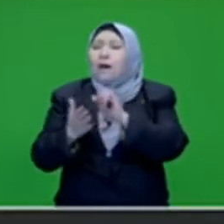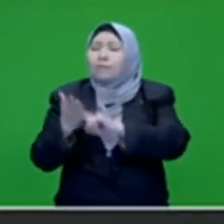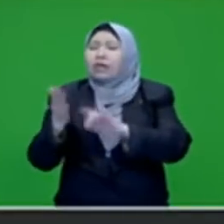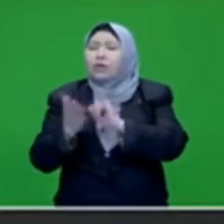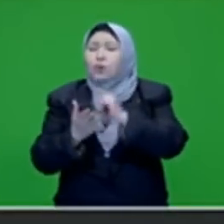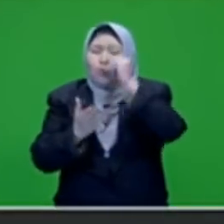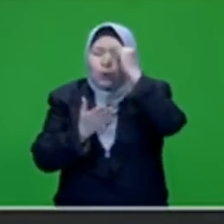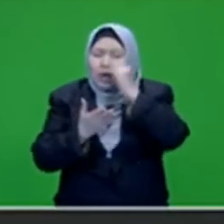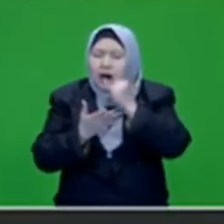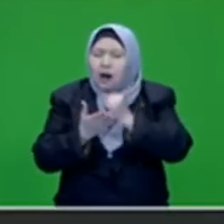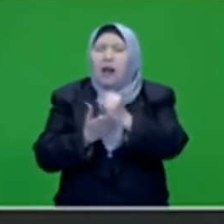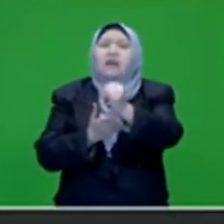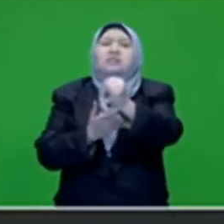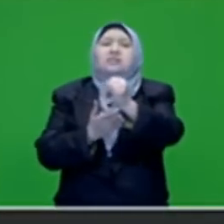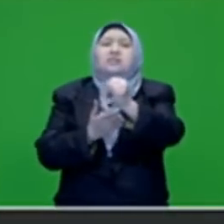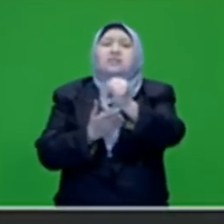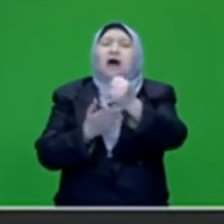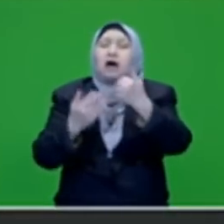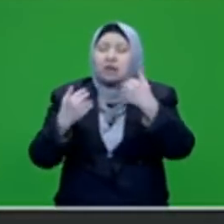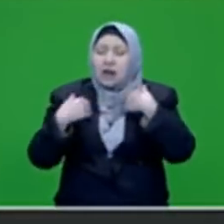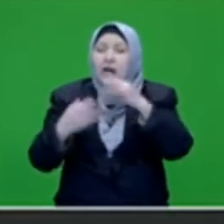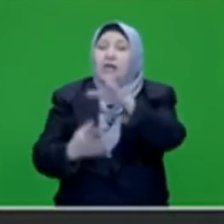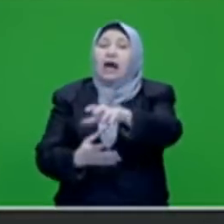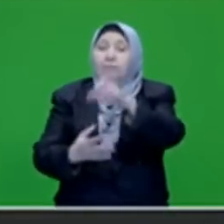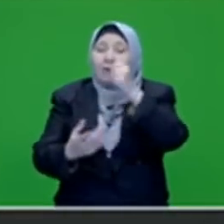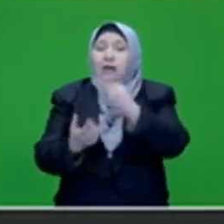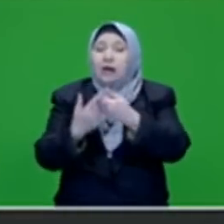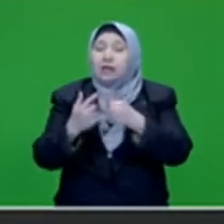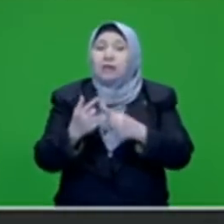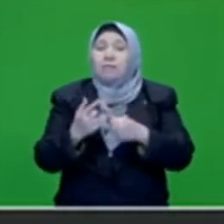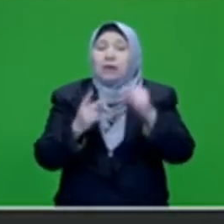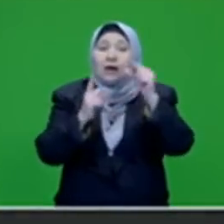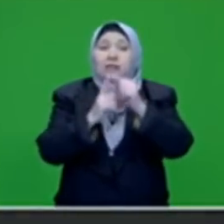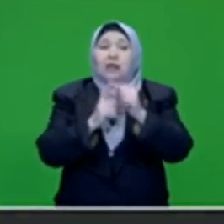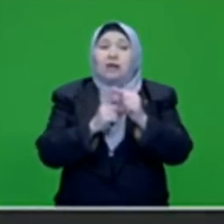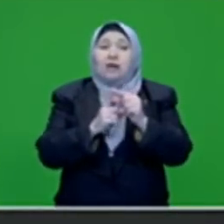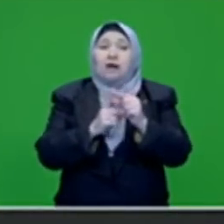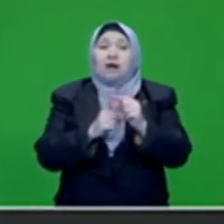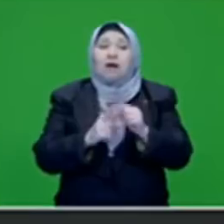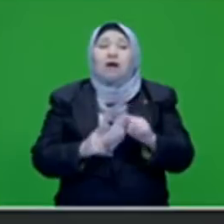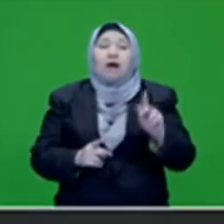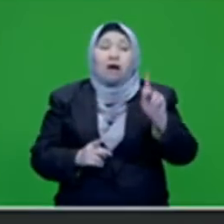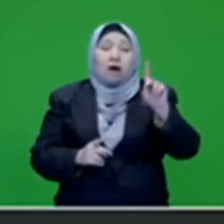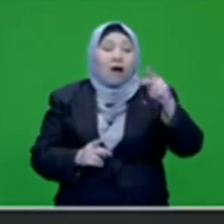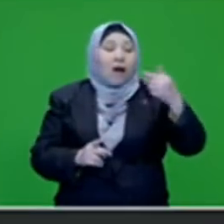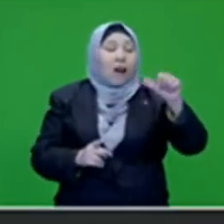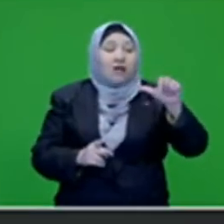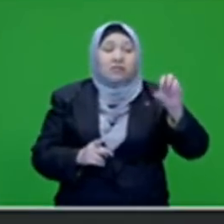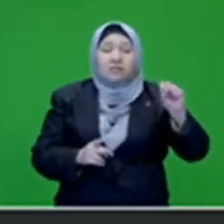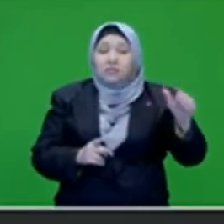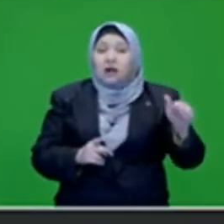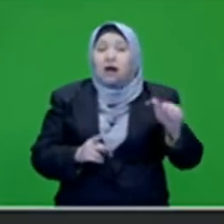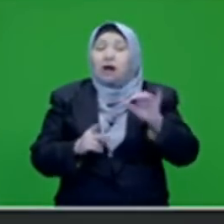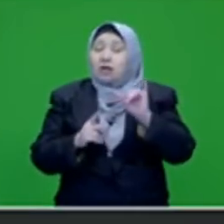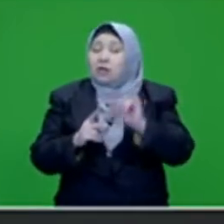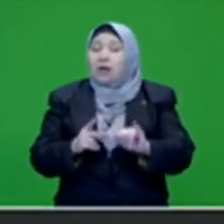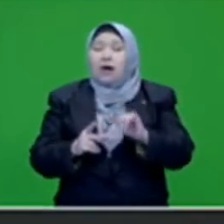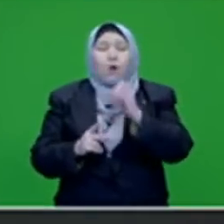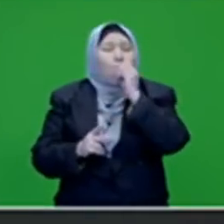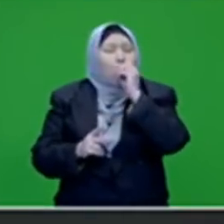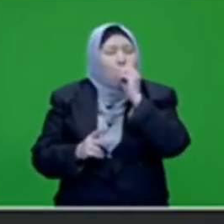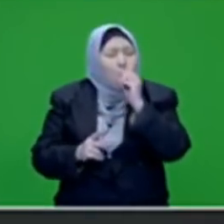ikhlas? Perkataan ikhlas ini adalah diambil daripada perkataan khalas. Khalasa maksudnya suatu yang plain, Ustaz